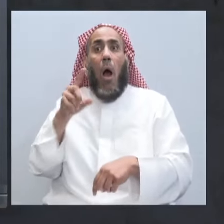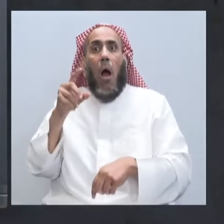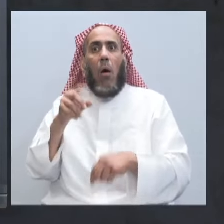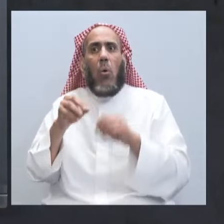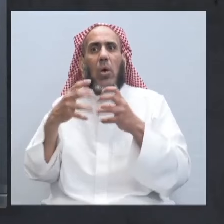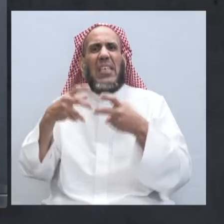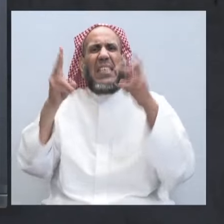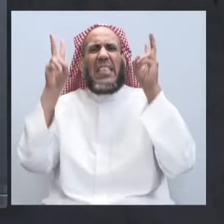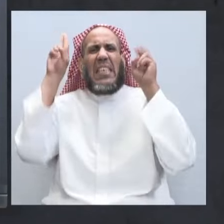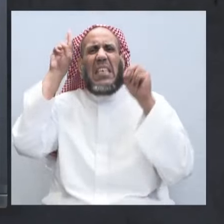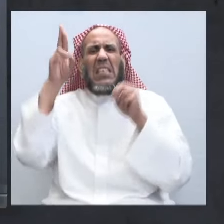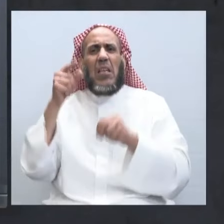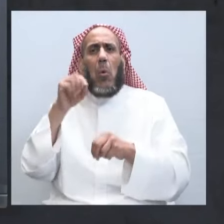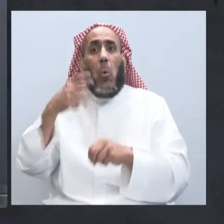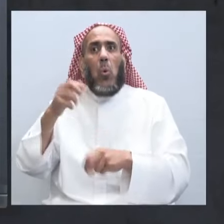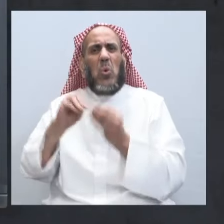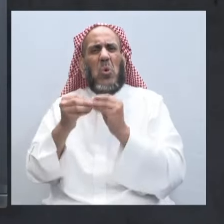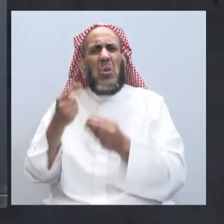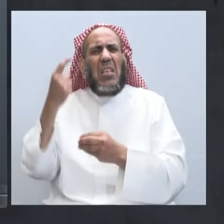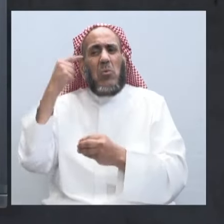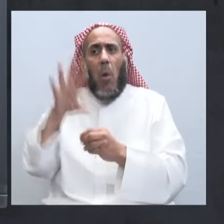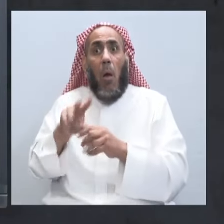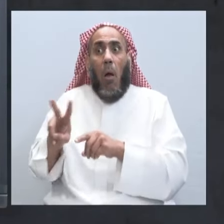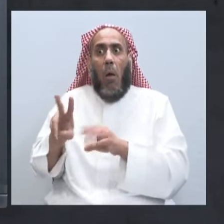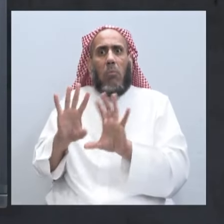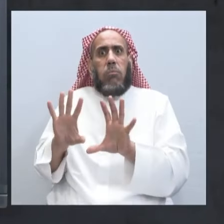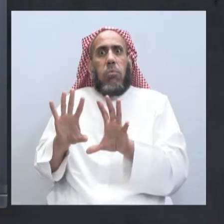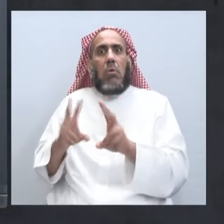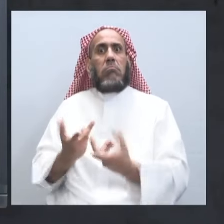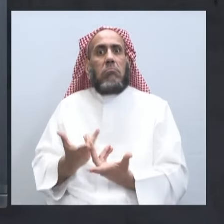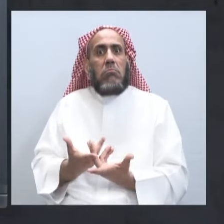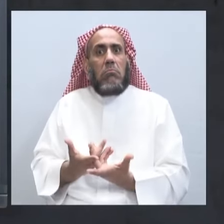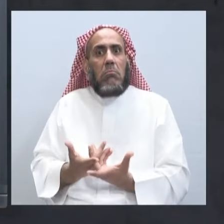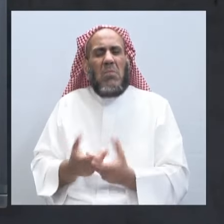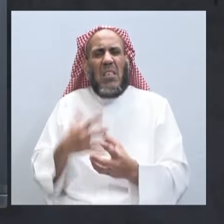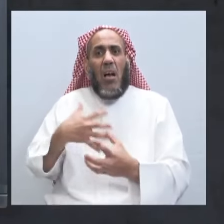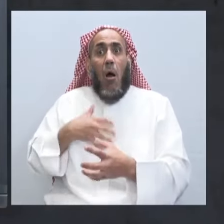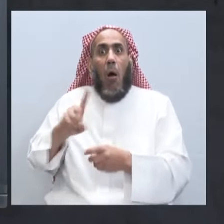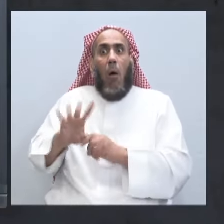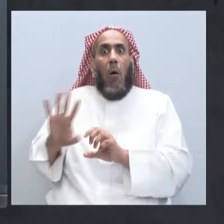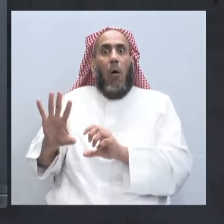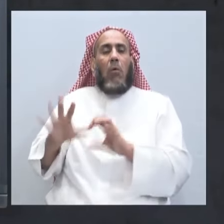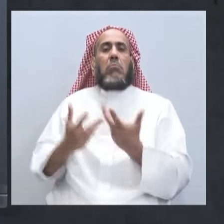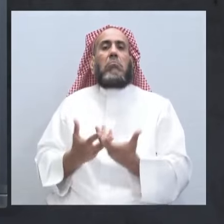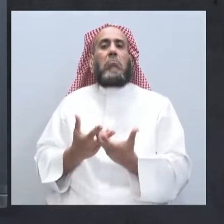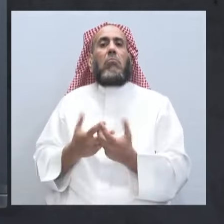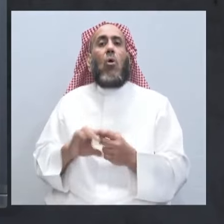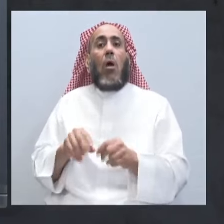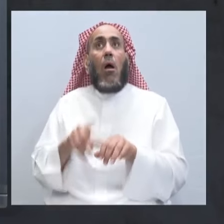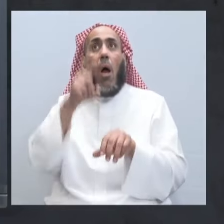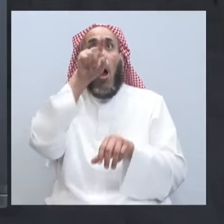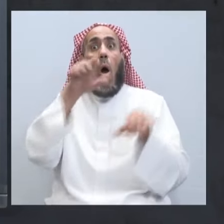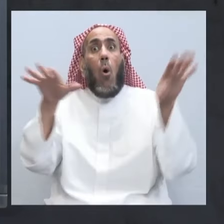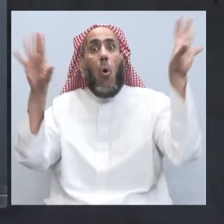سوداء لكن قطه اخرى عادي لكن اذا راها سوداء يبدا يتشاءم اذا راى